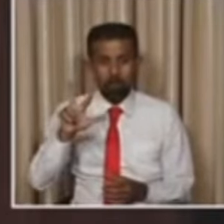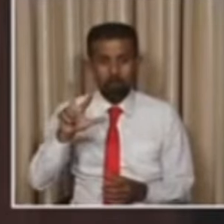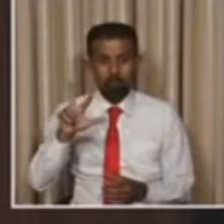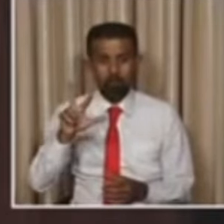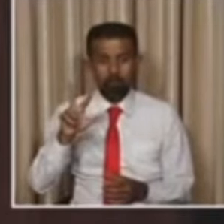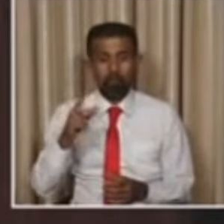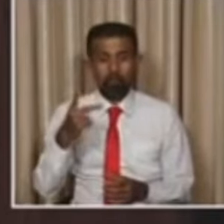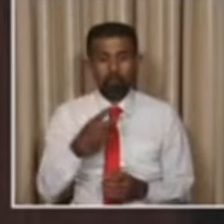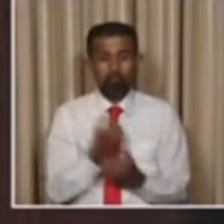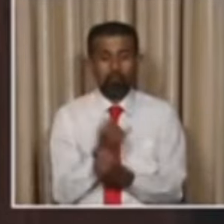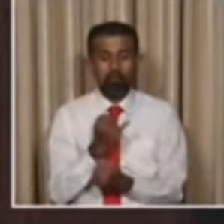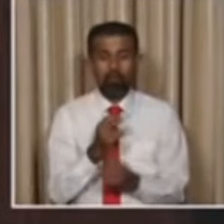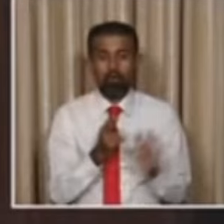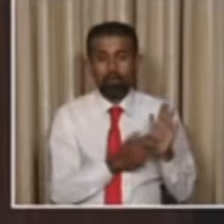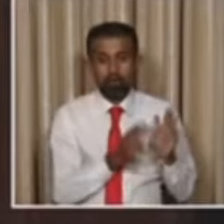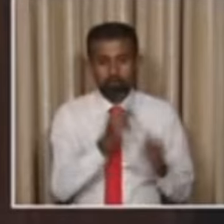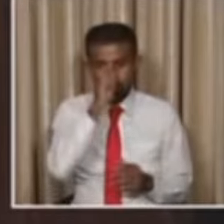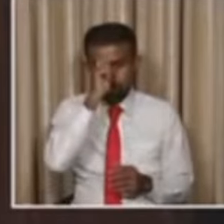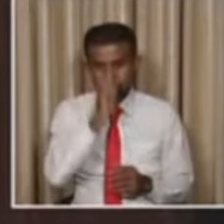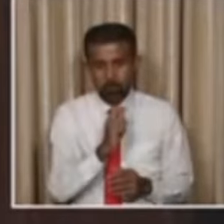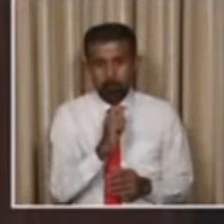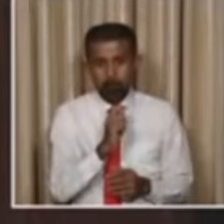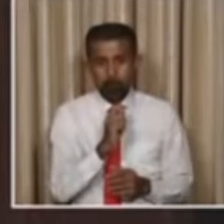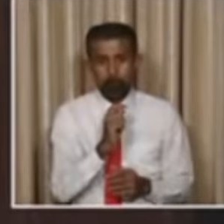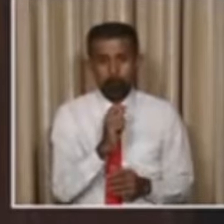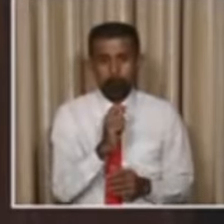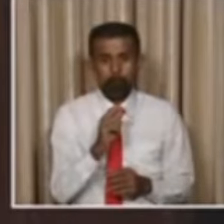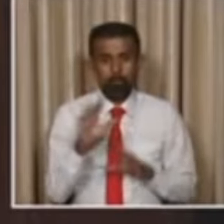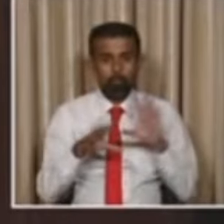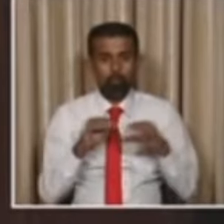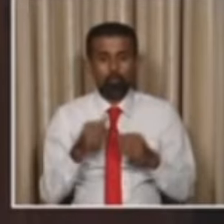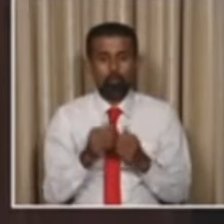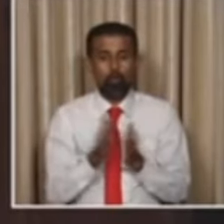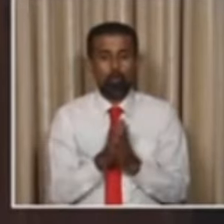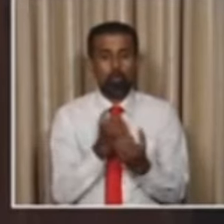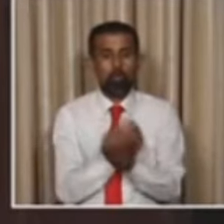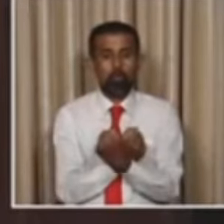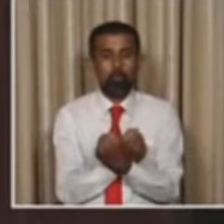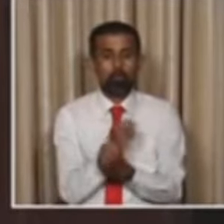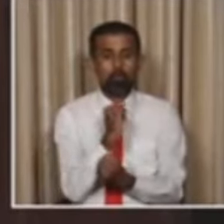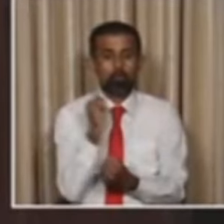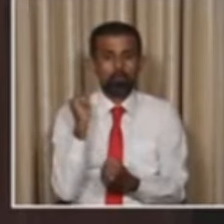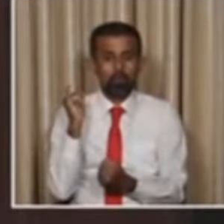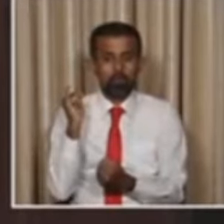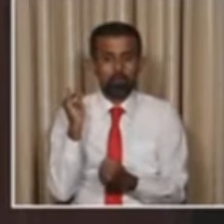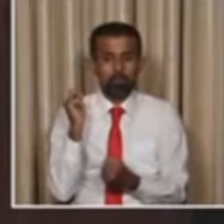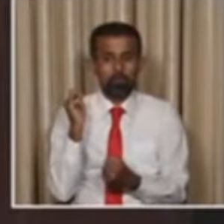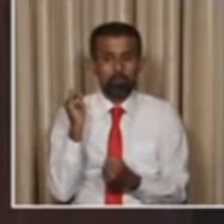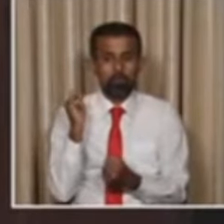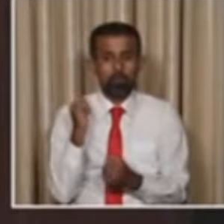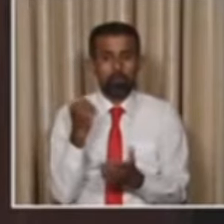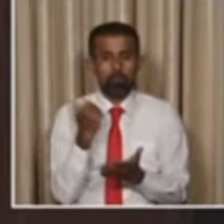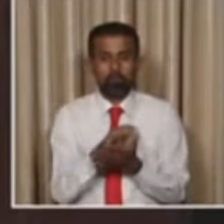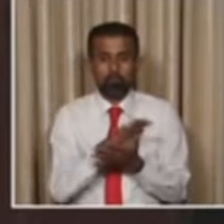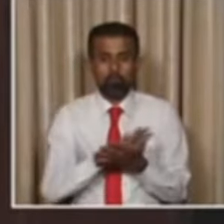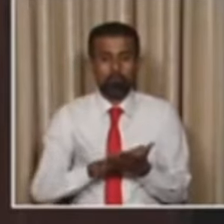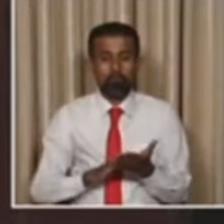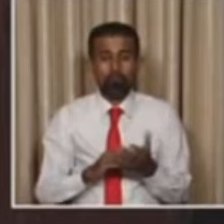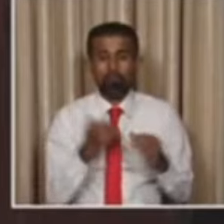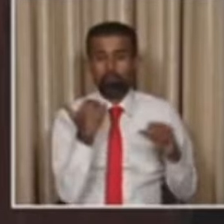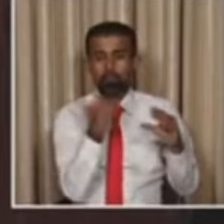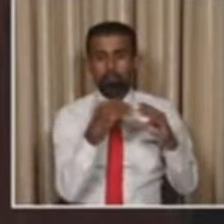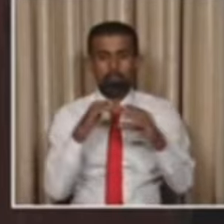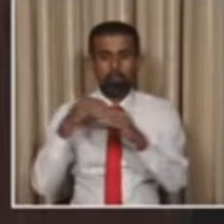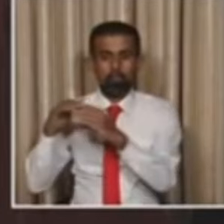නියෝජ්‍ය පොලිස්පති නන්දන මුණසිංහ මැතිතුමා එතුමාට ආපු තොරතුරු ටික හැම පොලිස්පති කට්ටියටම එතුමා මේ ලිඛිතව දැනුම් දීලා තියෙනවා මේ